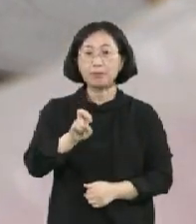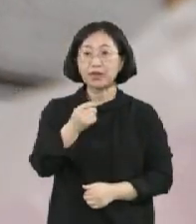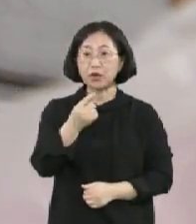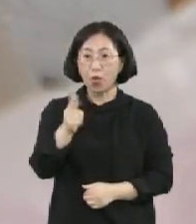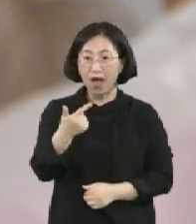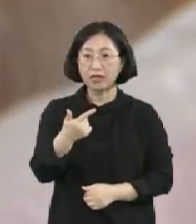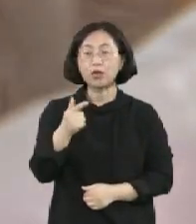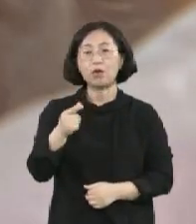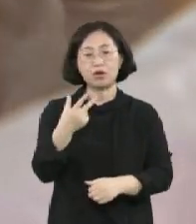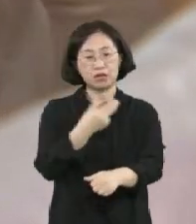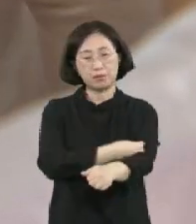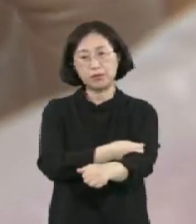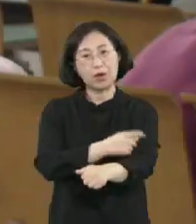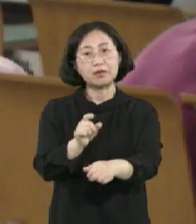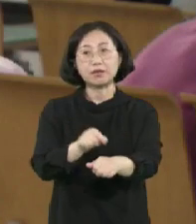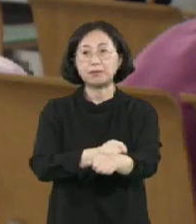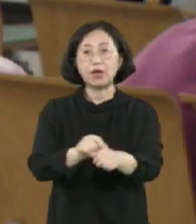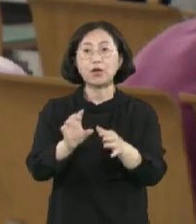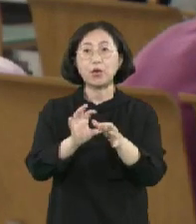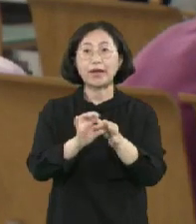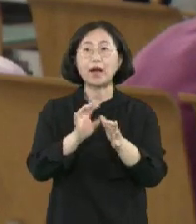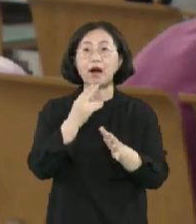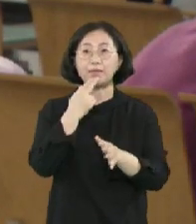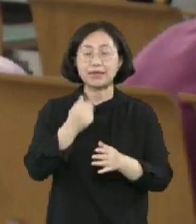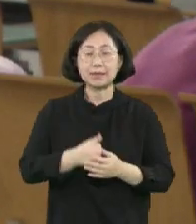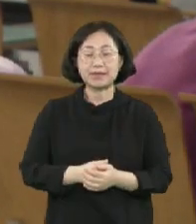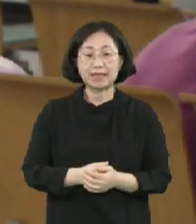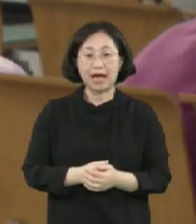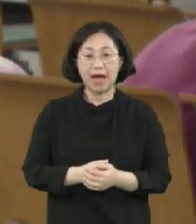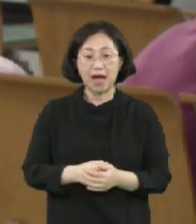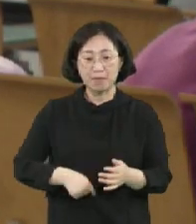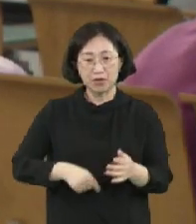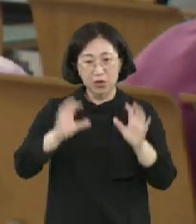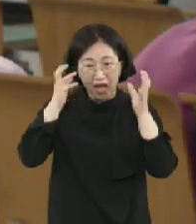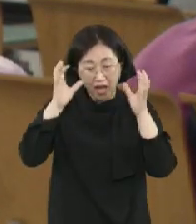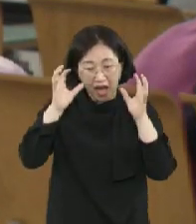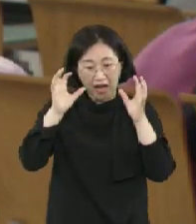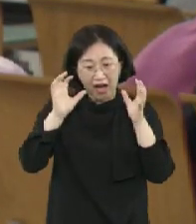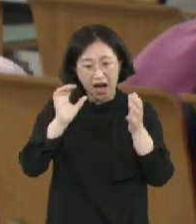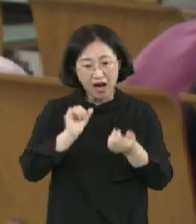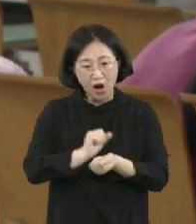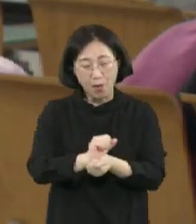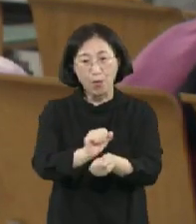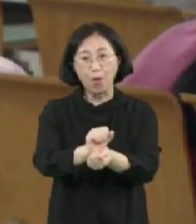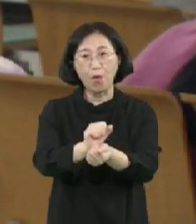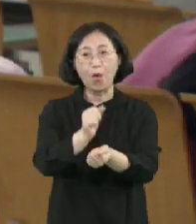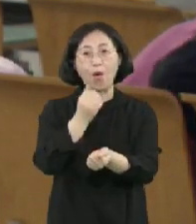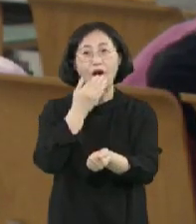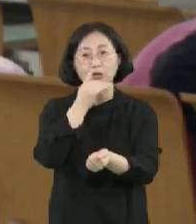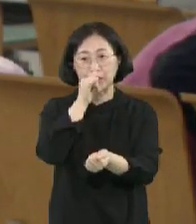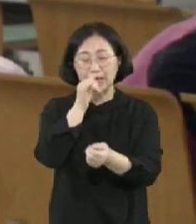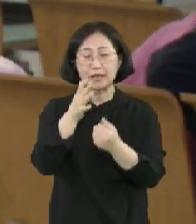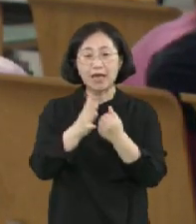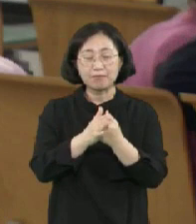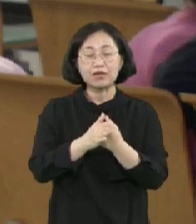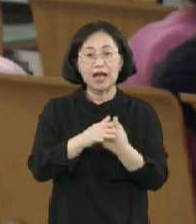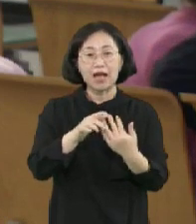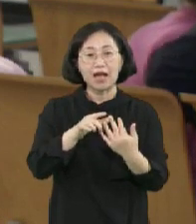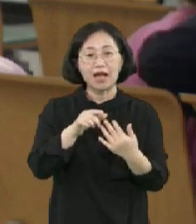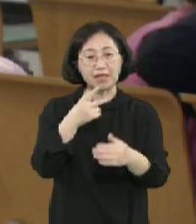관계가 없습니다. 임신부 접종은 뱃속 태아에게 영향을 미칠 수 있는 만큼 신중하게 선택해야